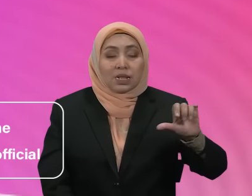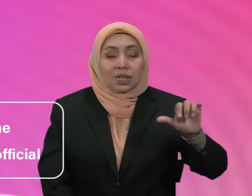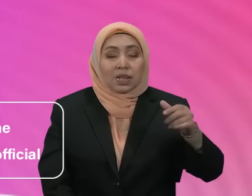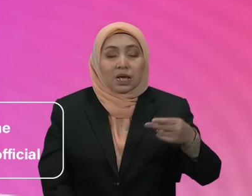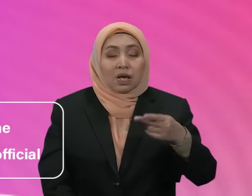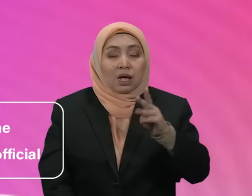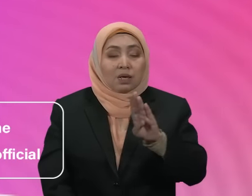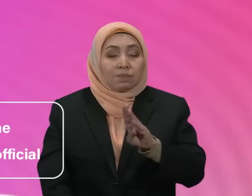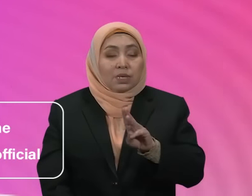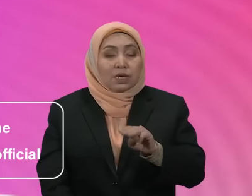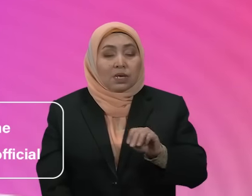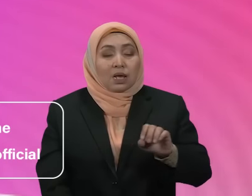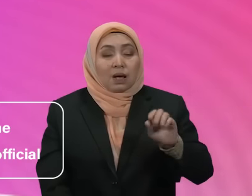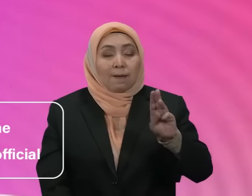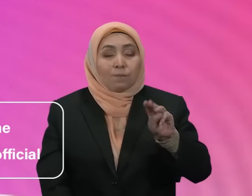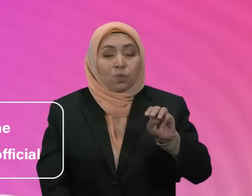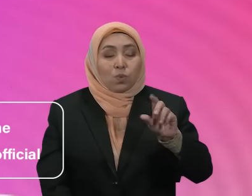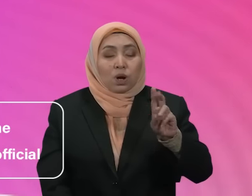sabilillahi bi